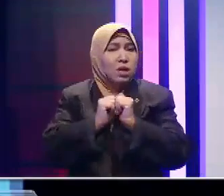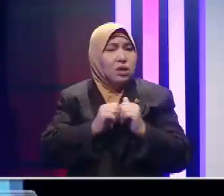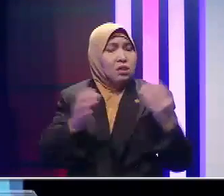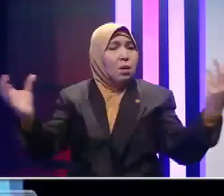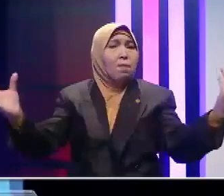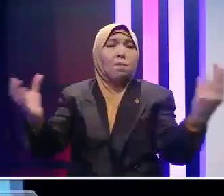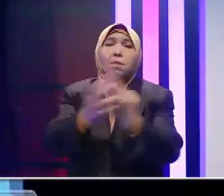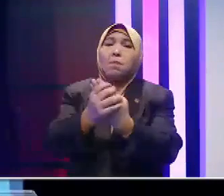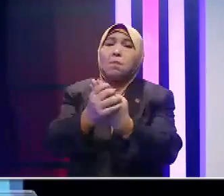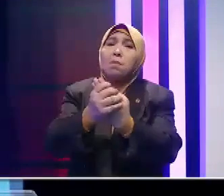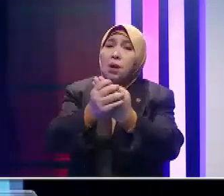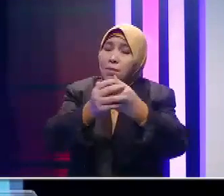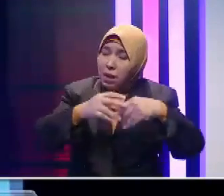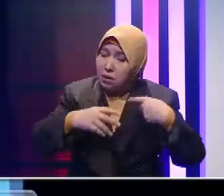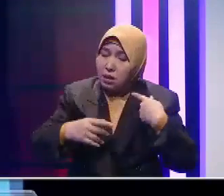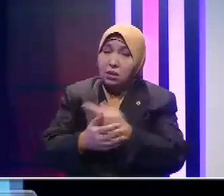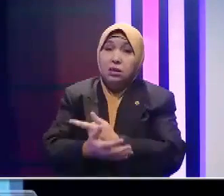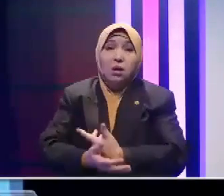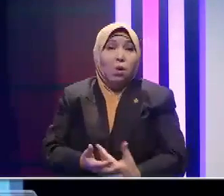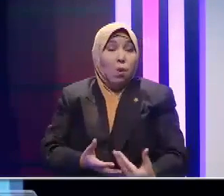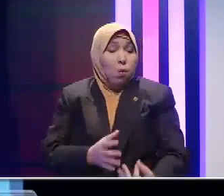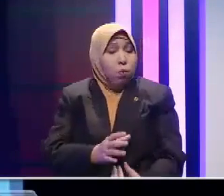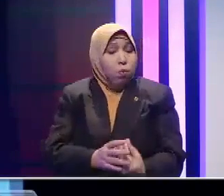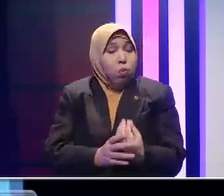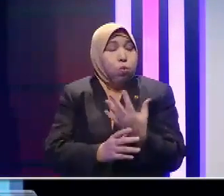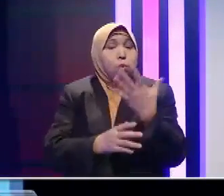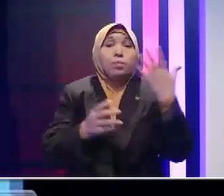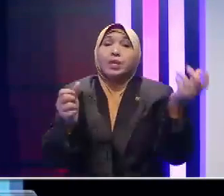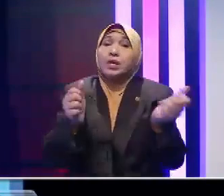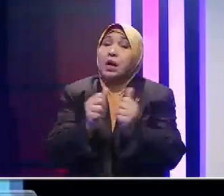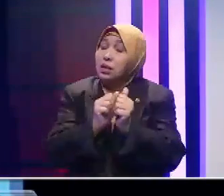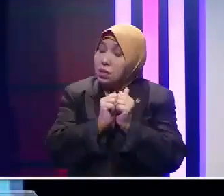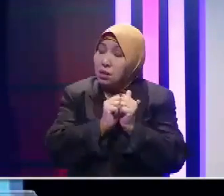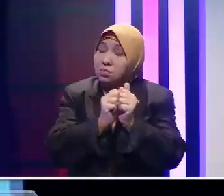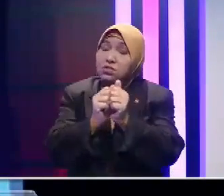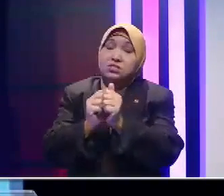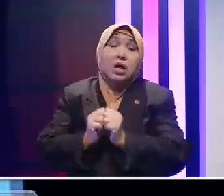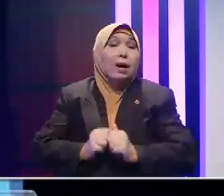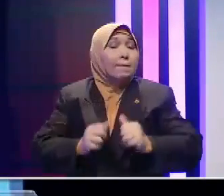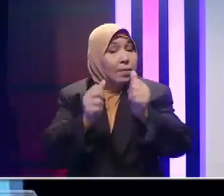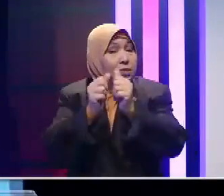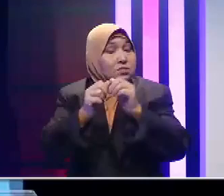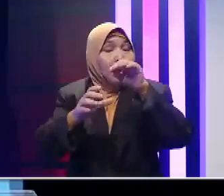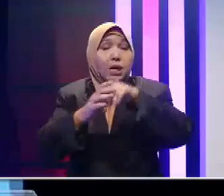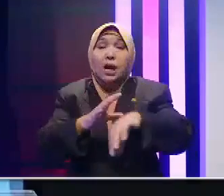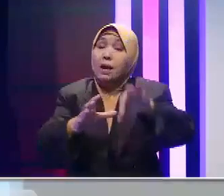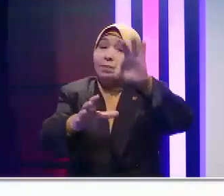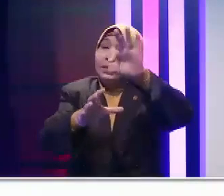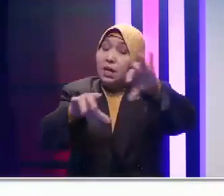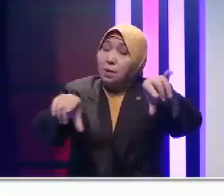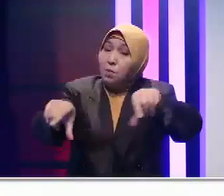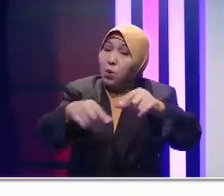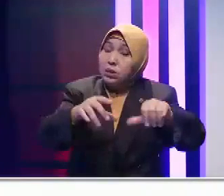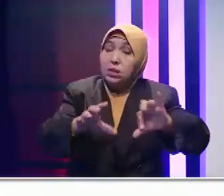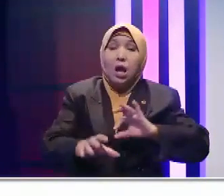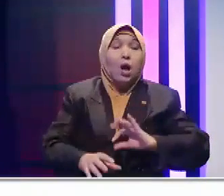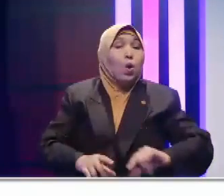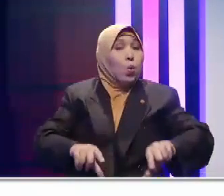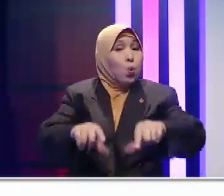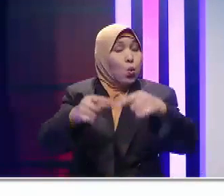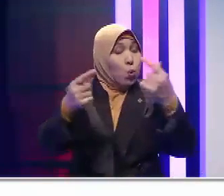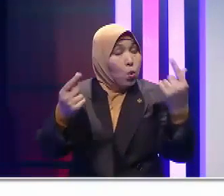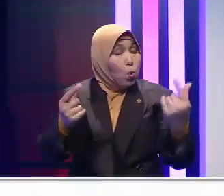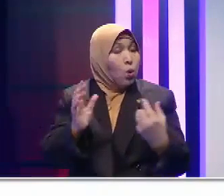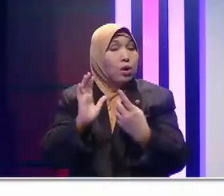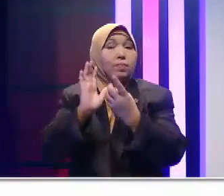bergabung, kita suburkan iman kita antaranya dengan kita sama-sama bersama dalam tabung gerakan Al-Quran,